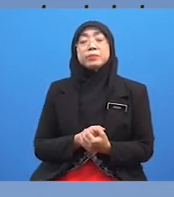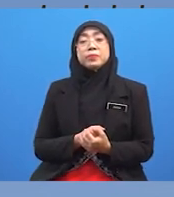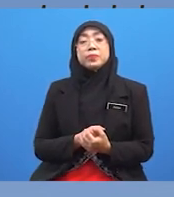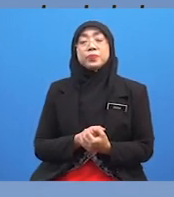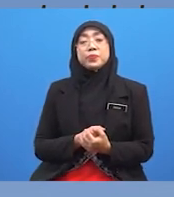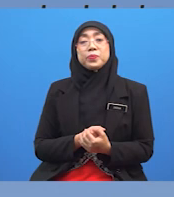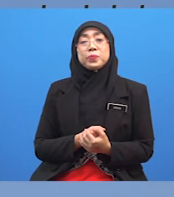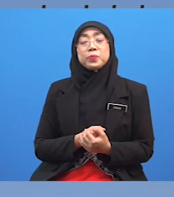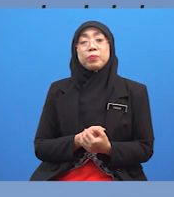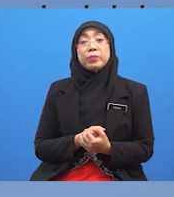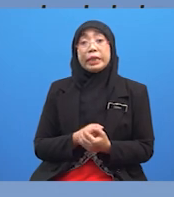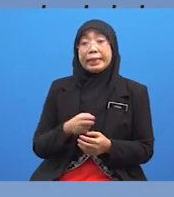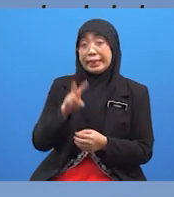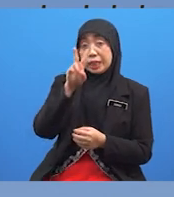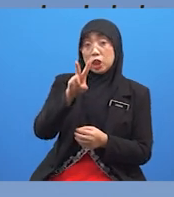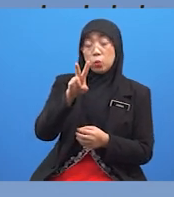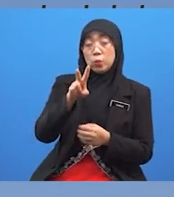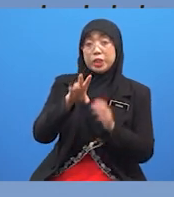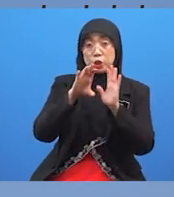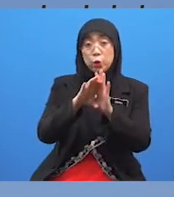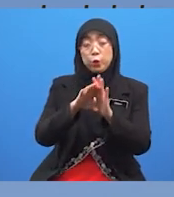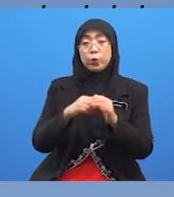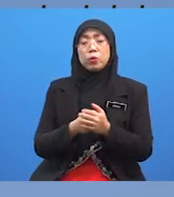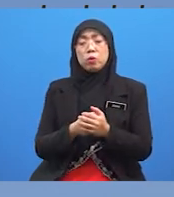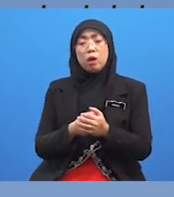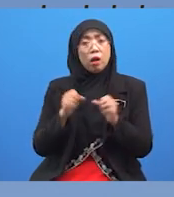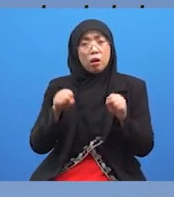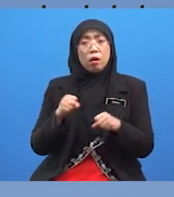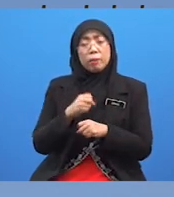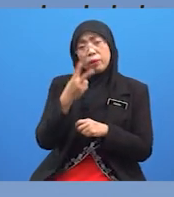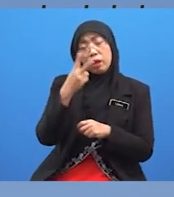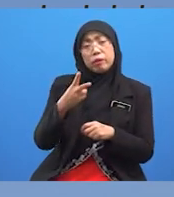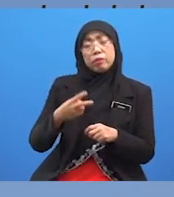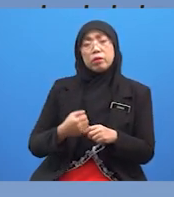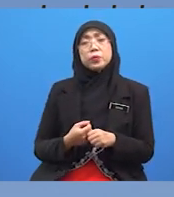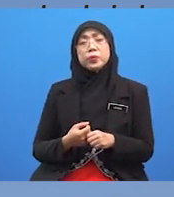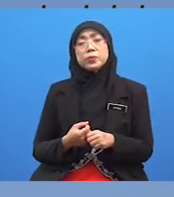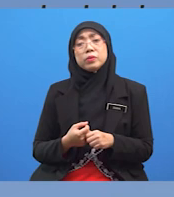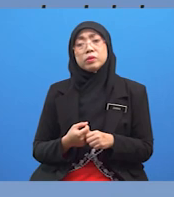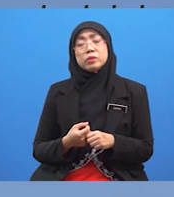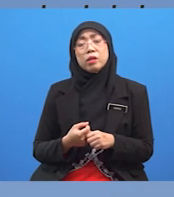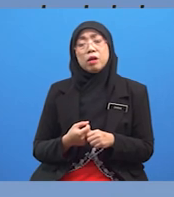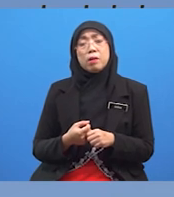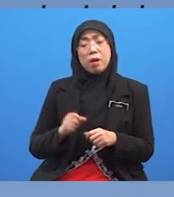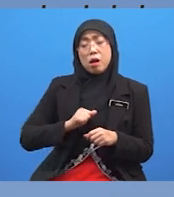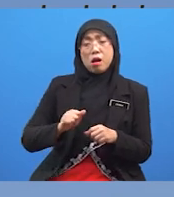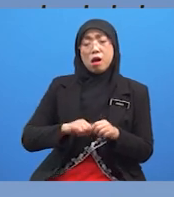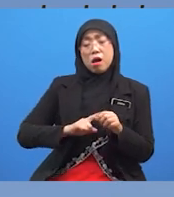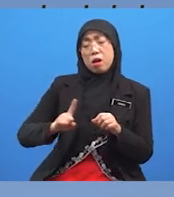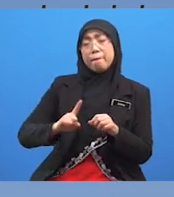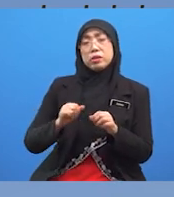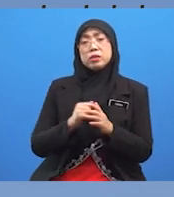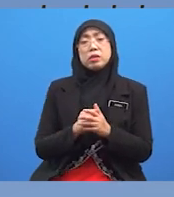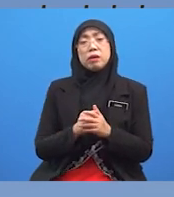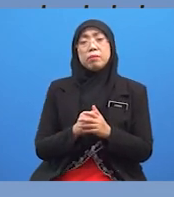Berdasarkan kepada kedua-dua contoh ini, jelas menunjukkan bahawa aspek keagamaan ini,